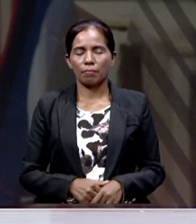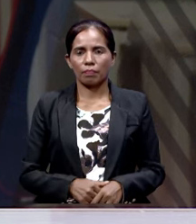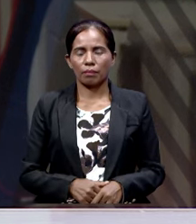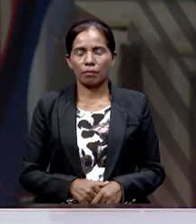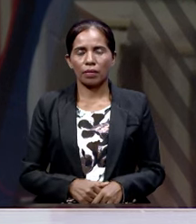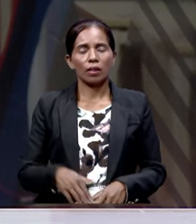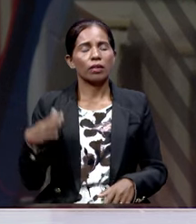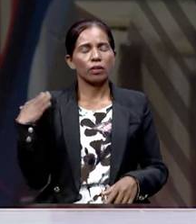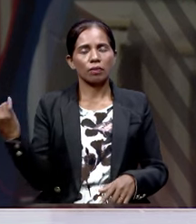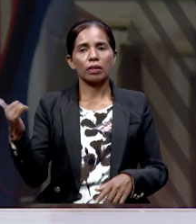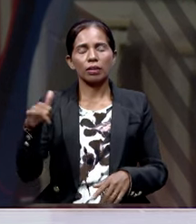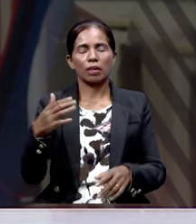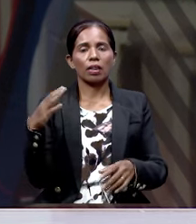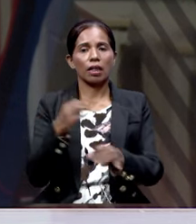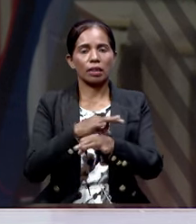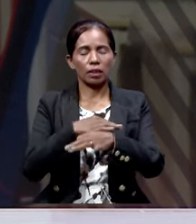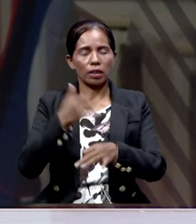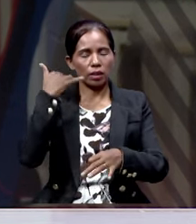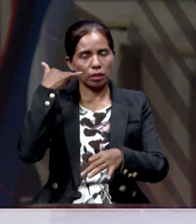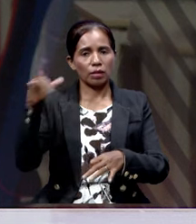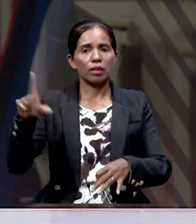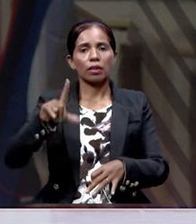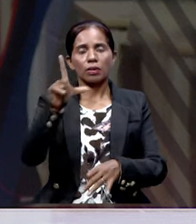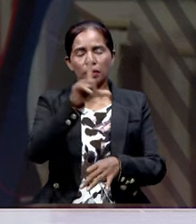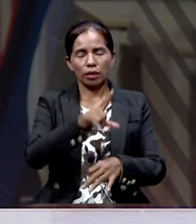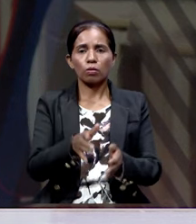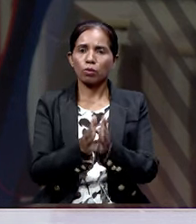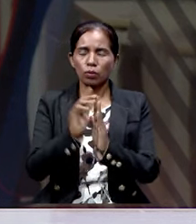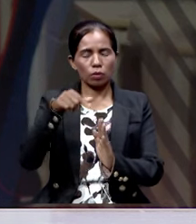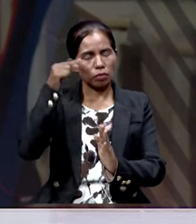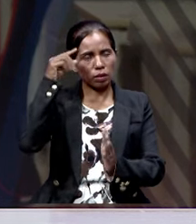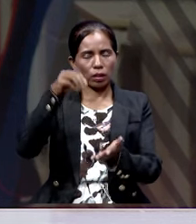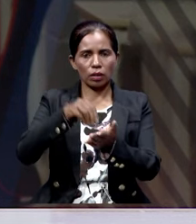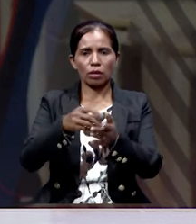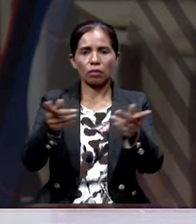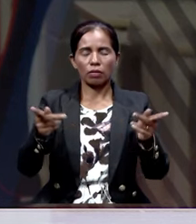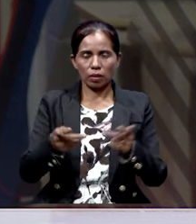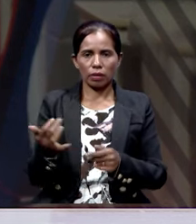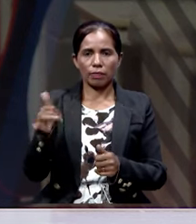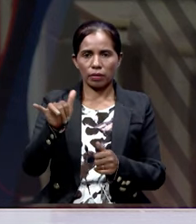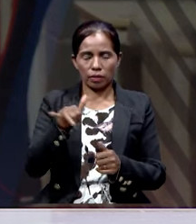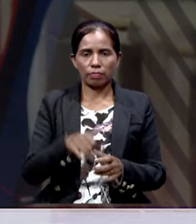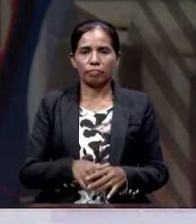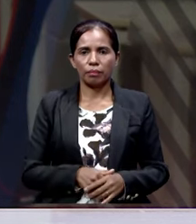Zovensir ne beha dia telefoni iha zardin largo lisidere husu governo atu kria fatin.